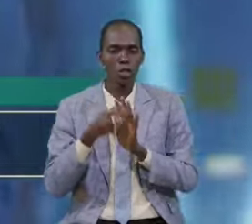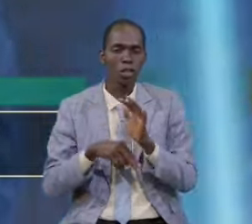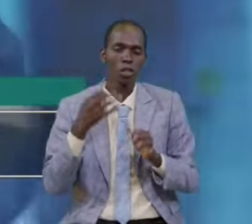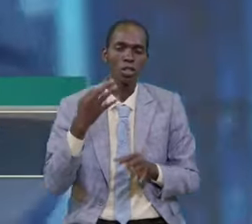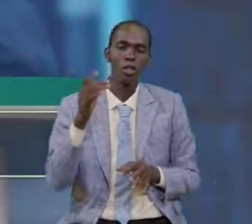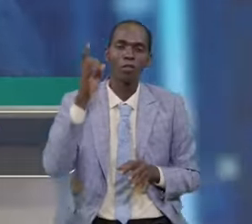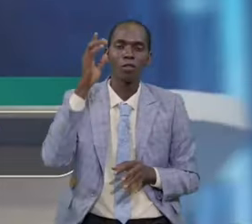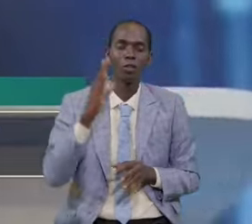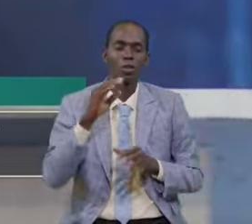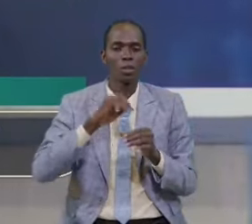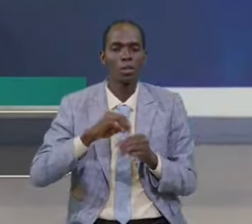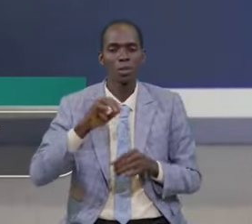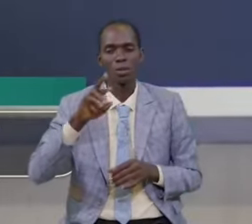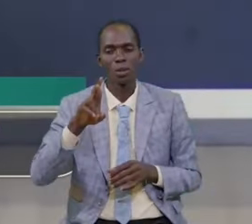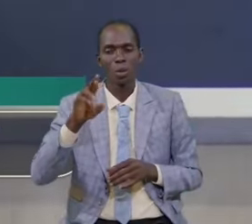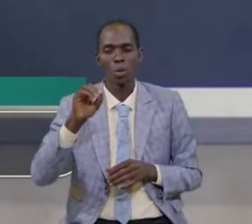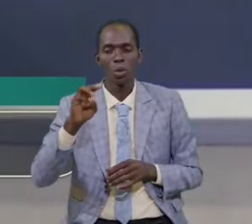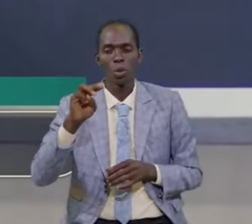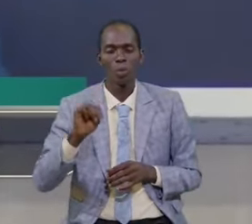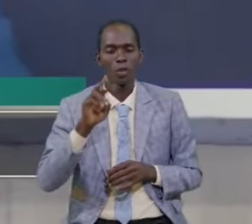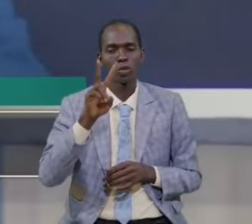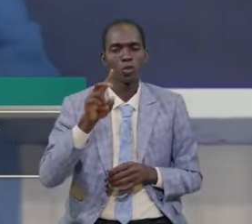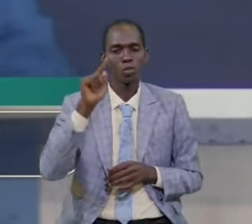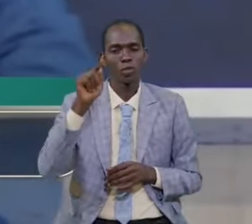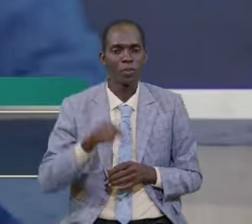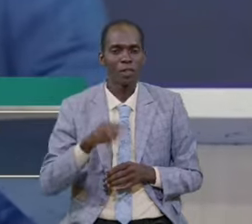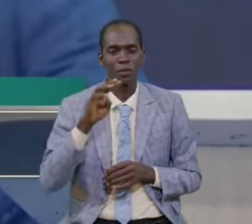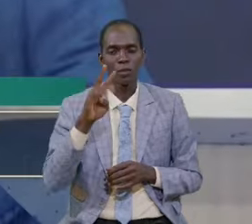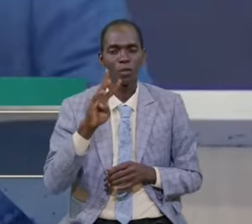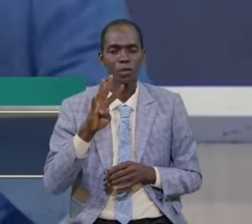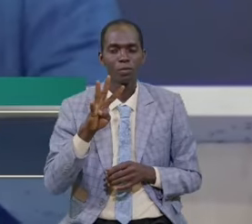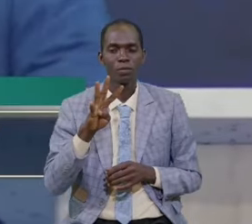4, Romains 2, verset 4, il dit, où méprises-tu